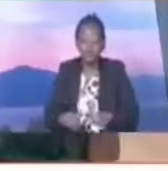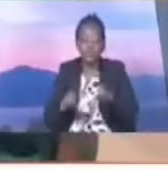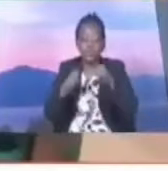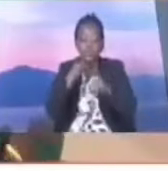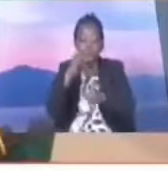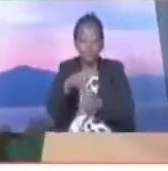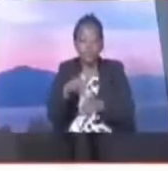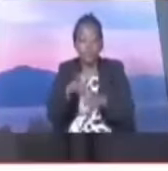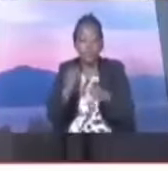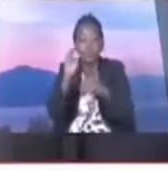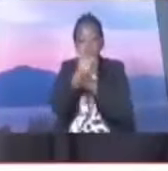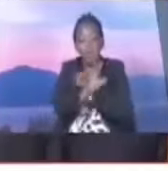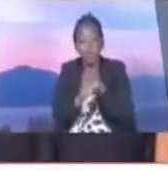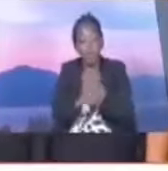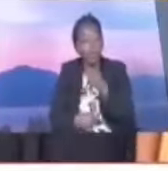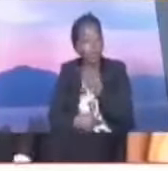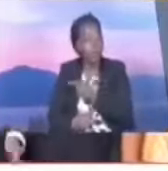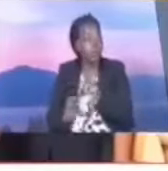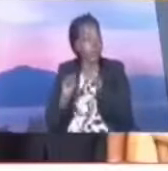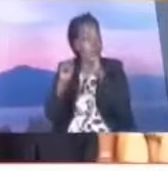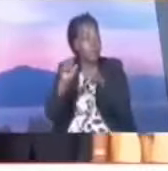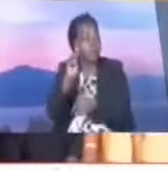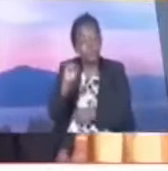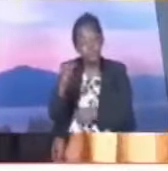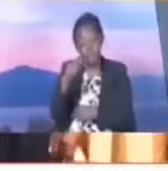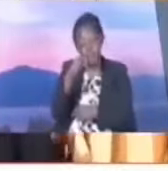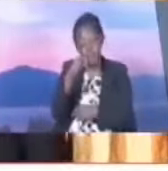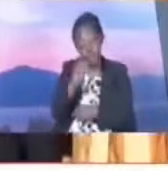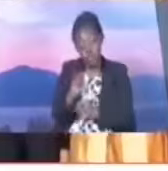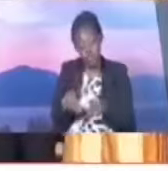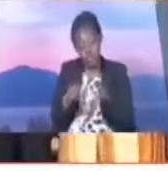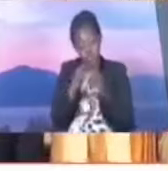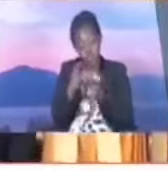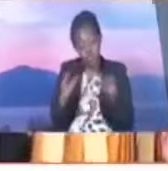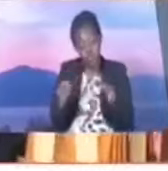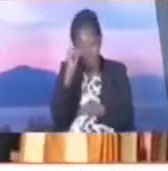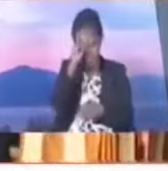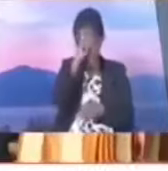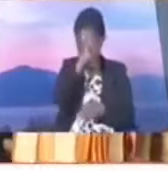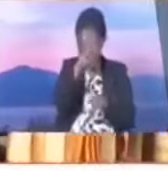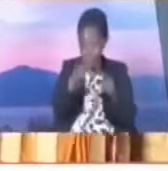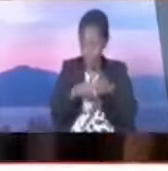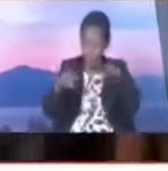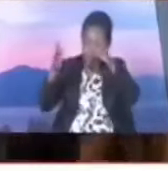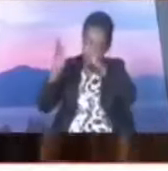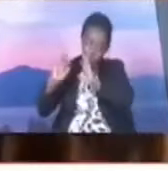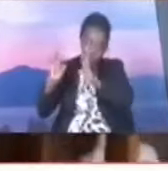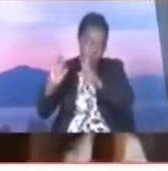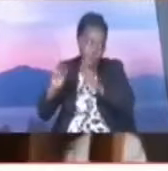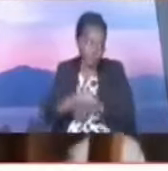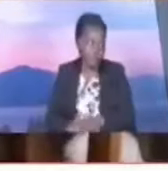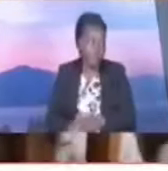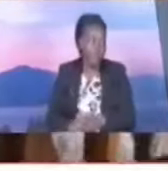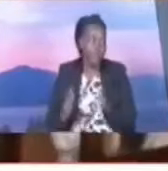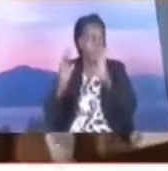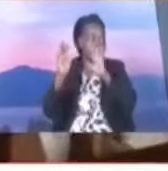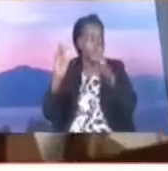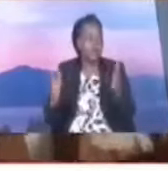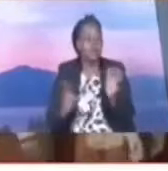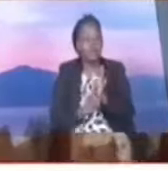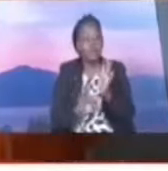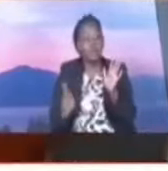ggwanga Toyota Nuwagira bagenze ku Bulange Mmengo okutwalayo ebirabo bya Kabaka n'okumuyozaayoza. Ku mukolo guno Katikkiro